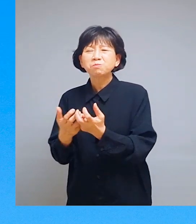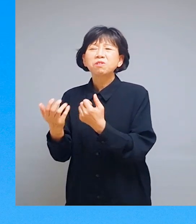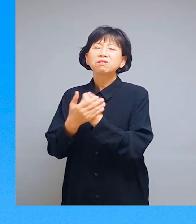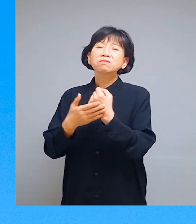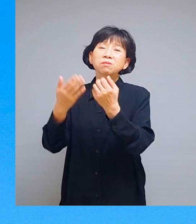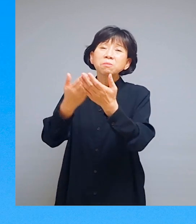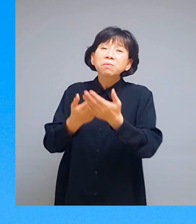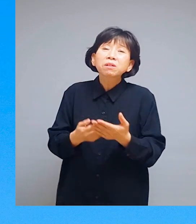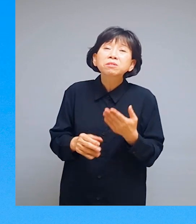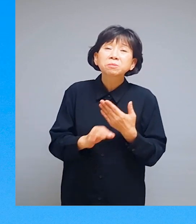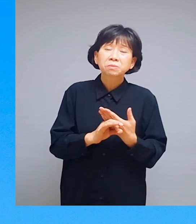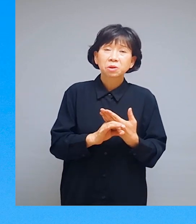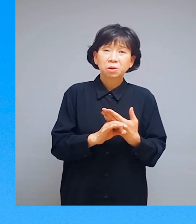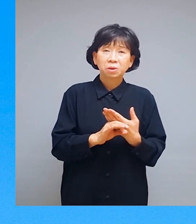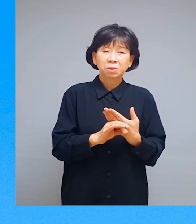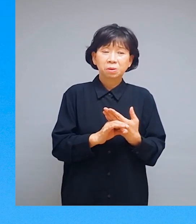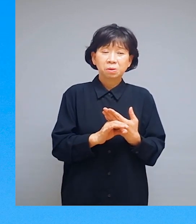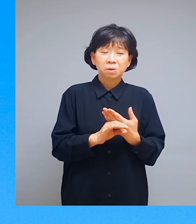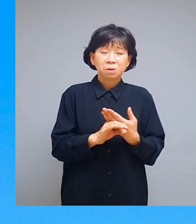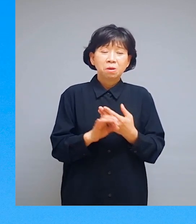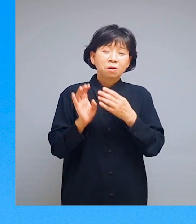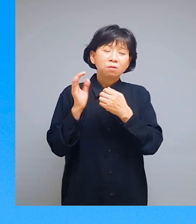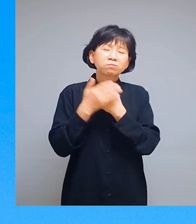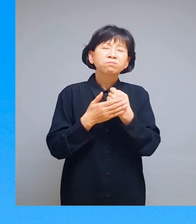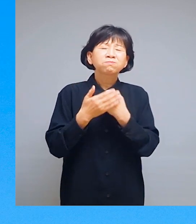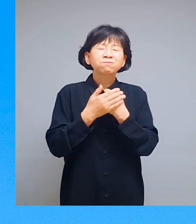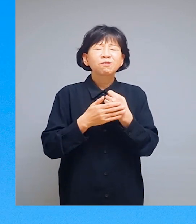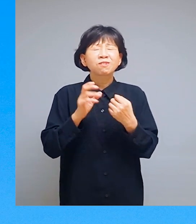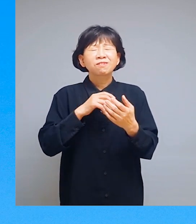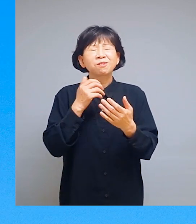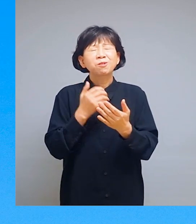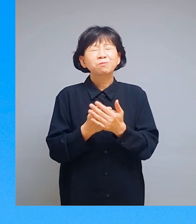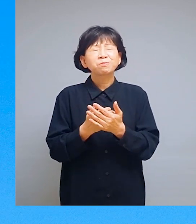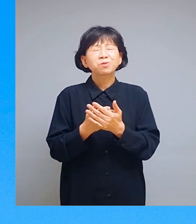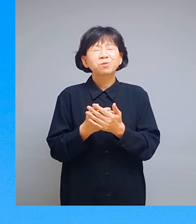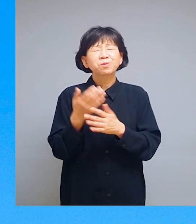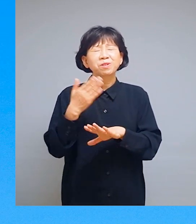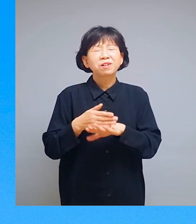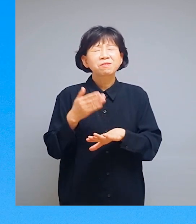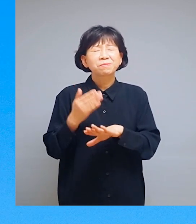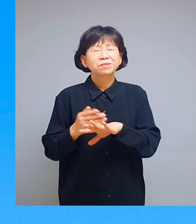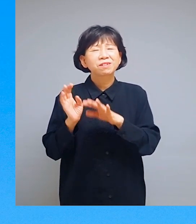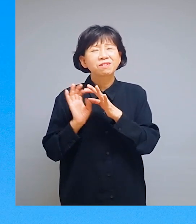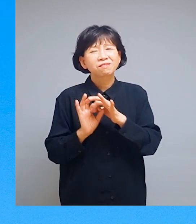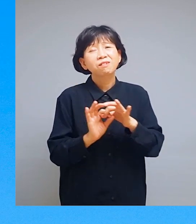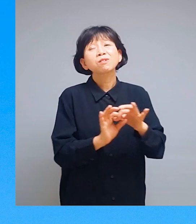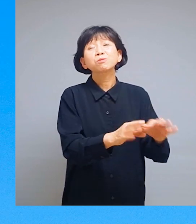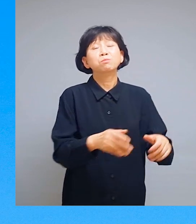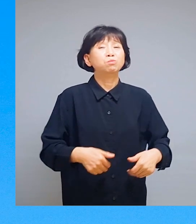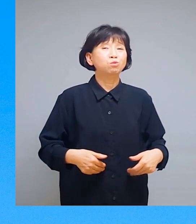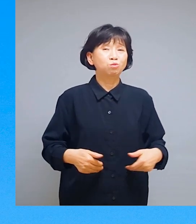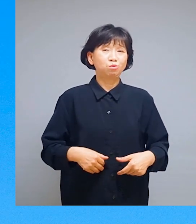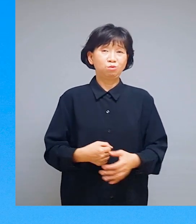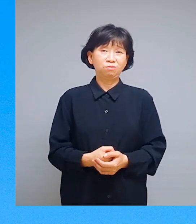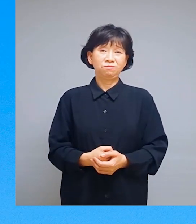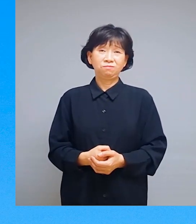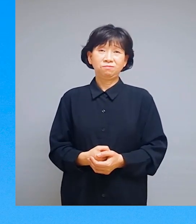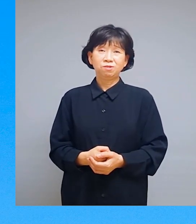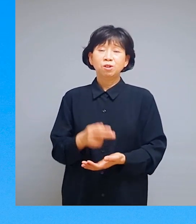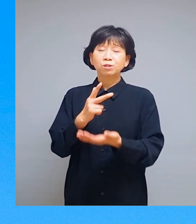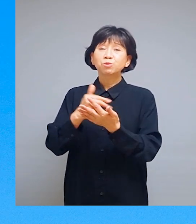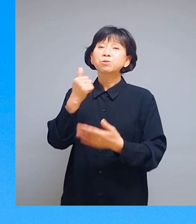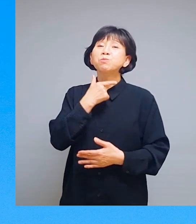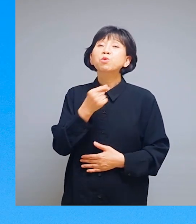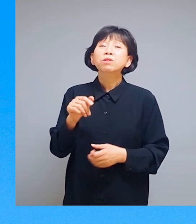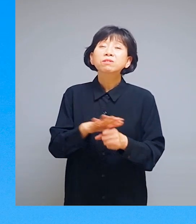거죠. 삶 속에서 지속적으로 사랑이 담긴 신앙을 실천하라라는 의미가 되겠습니다. 성도 여러분, 그렇다면 주님이